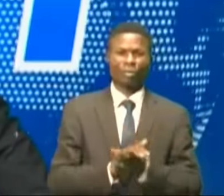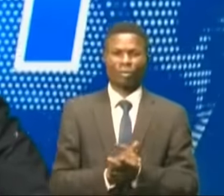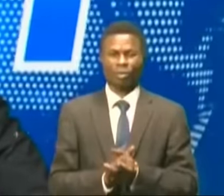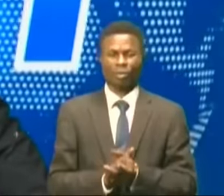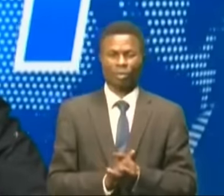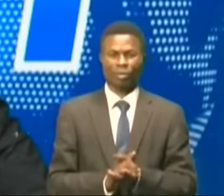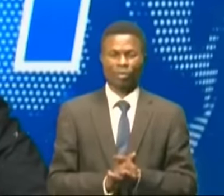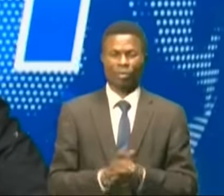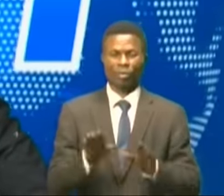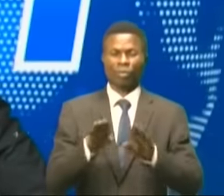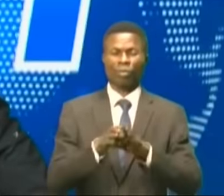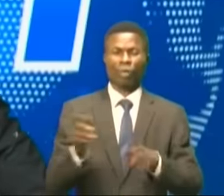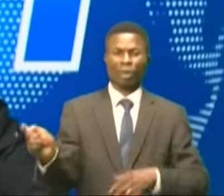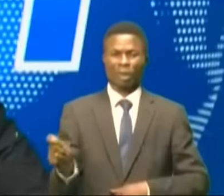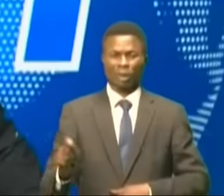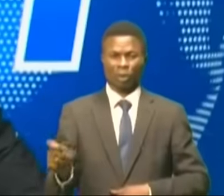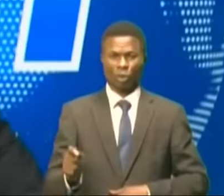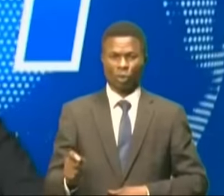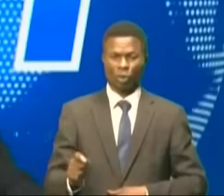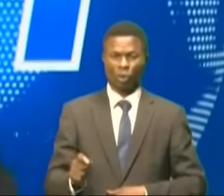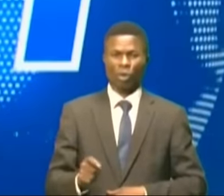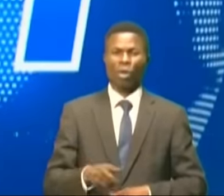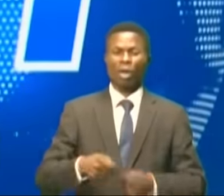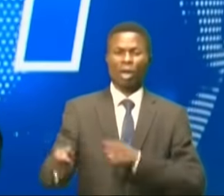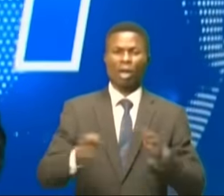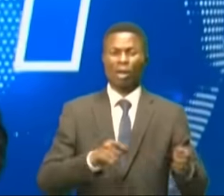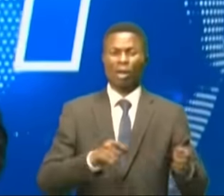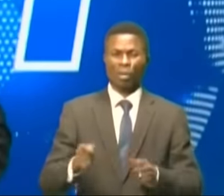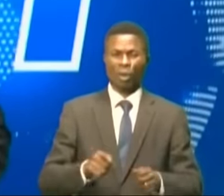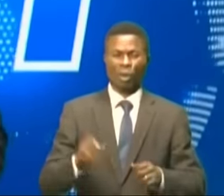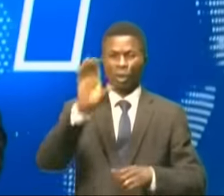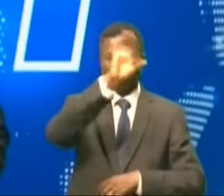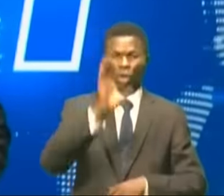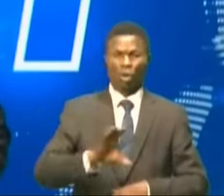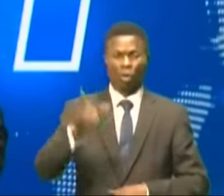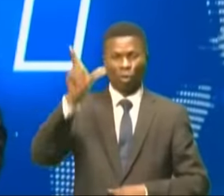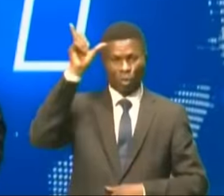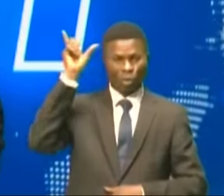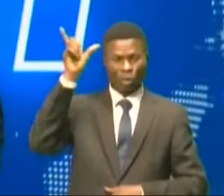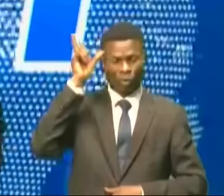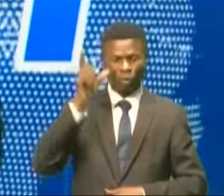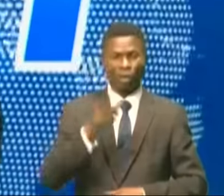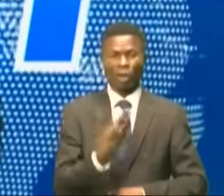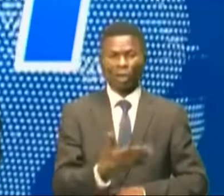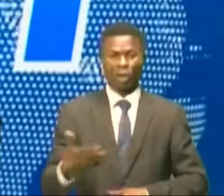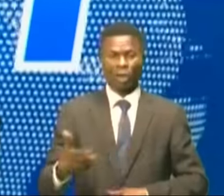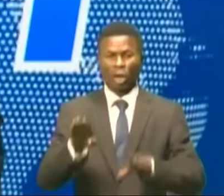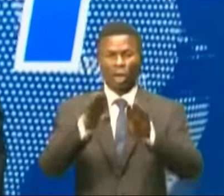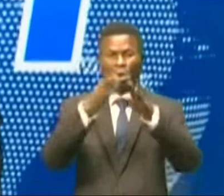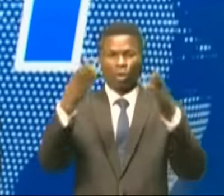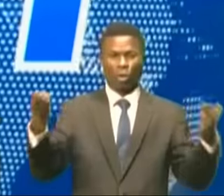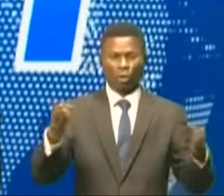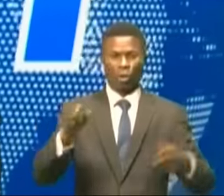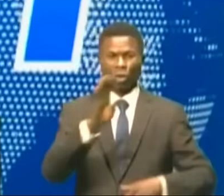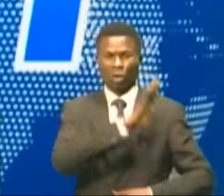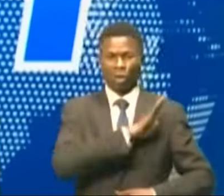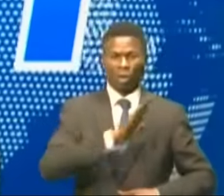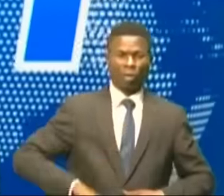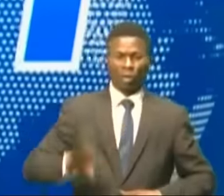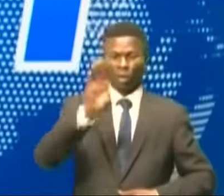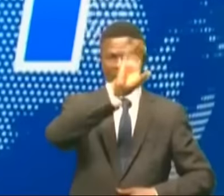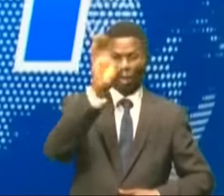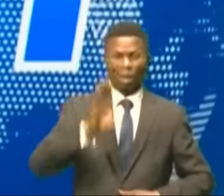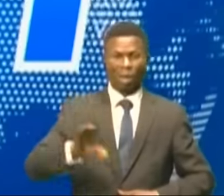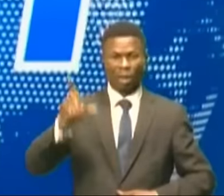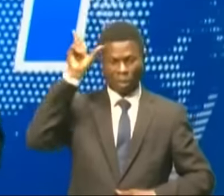Des blocs de toilettes inaugurés au marché Kanlufungula dans la commune de Lingwala. Ces ouvrages ont été inaugurés par les bourgmestres de cette commune,